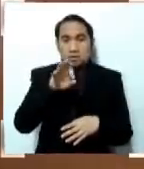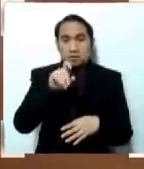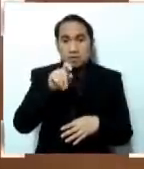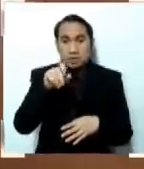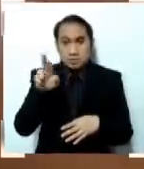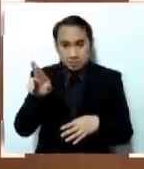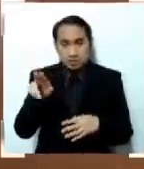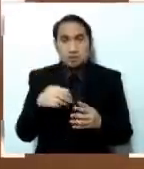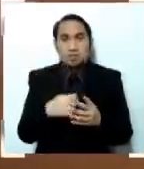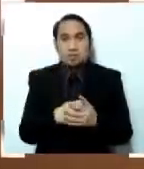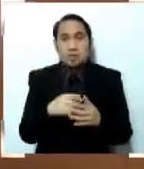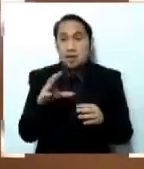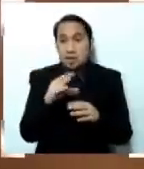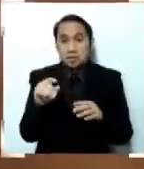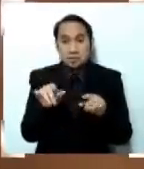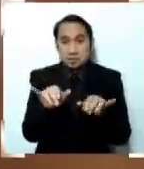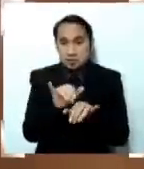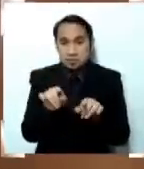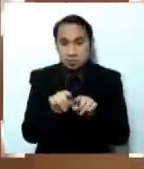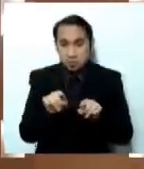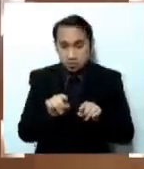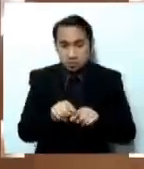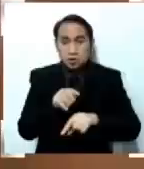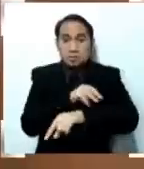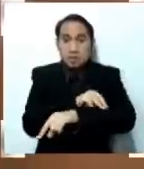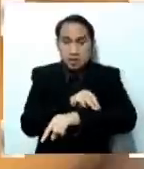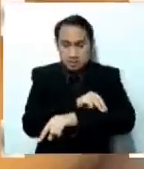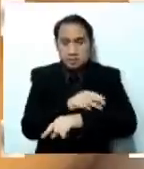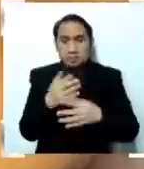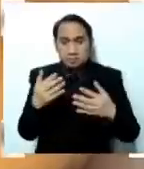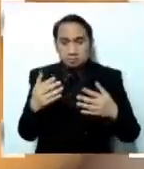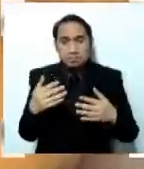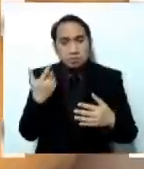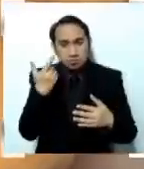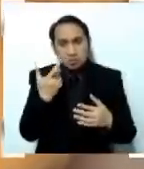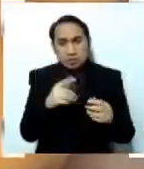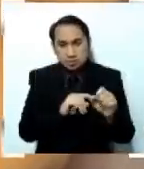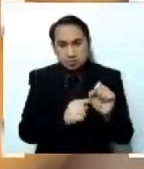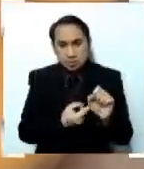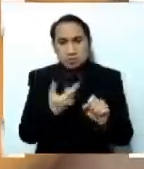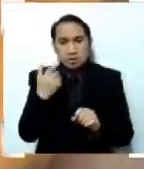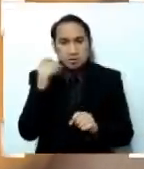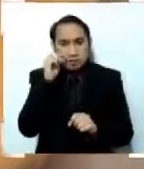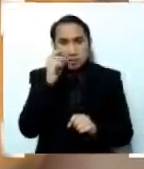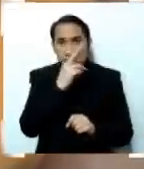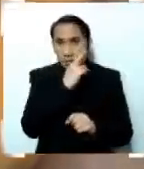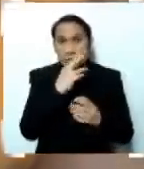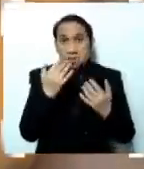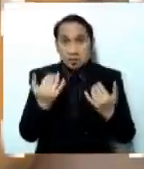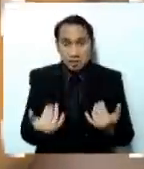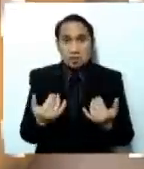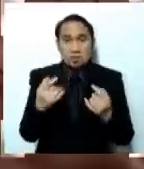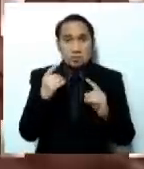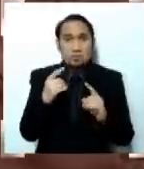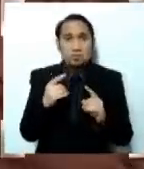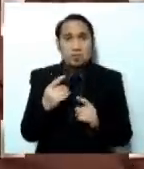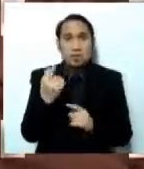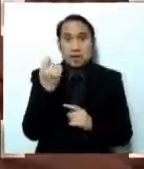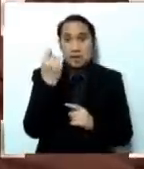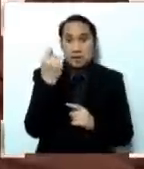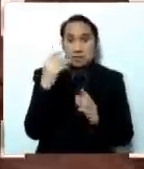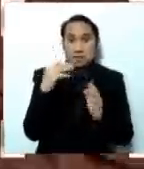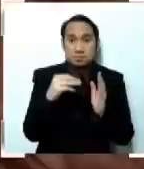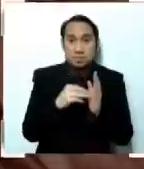Sa kabuuan, base sa Our World in Data, as of May 11, mahigit 2 milyon na ang nakatanggap ng first dose sa Pilipinas.